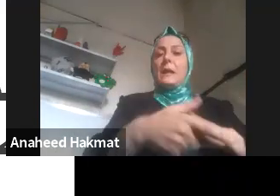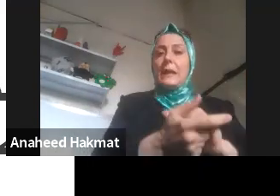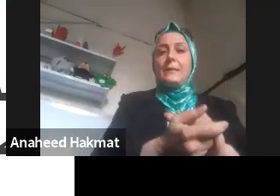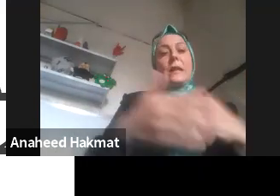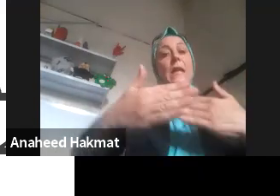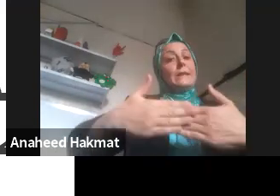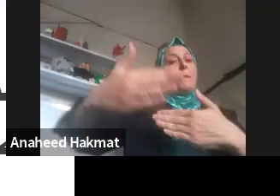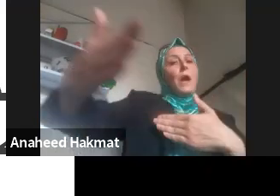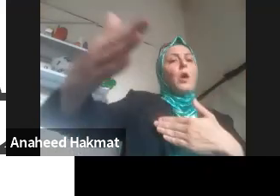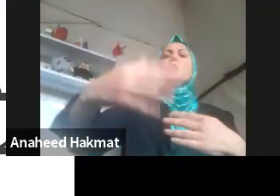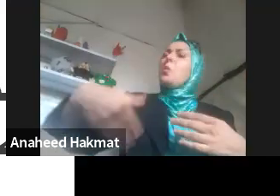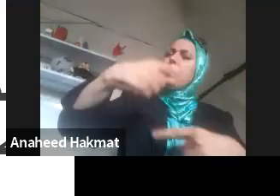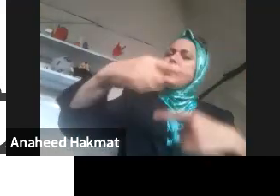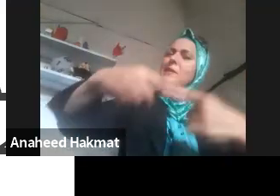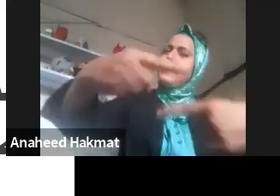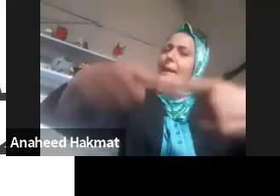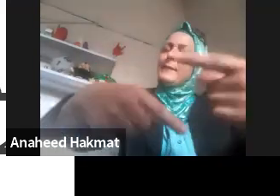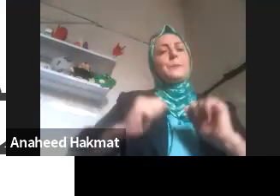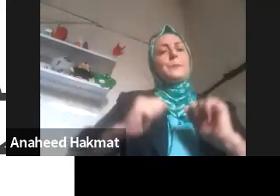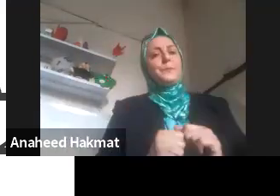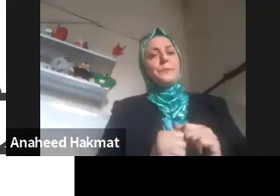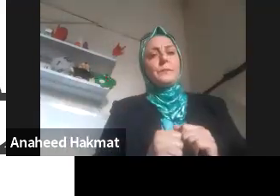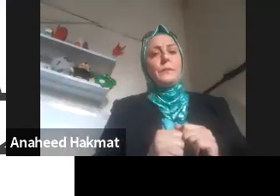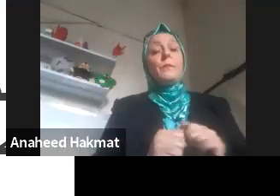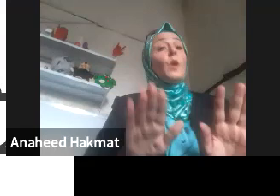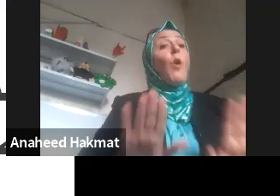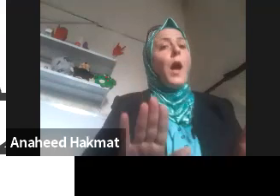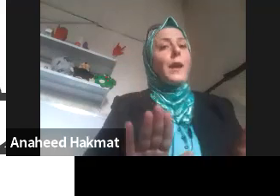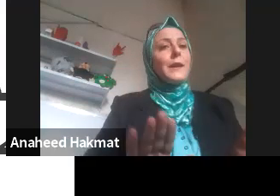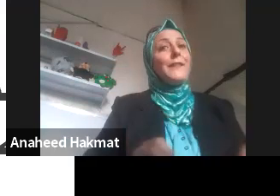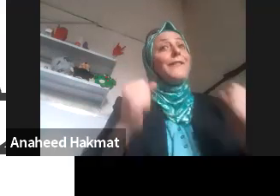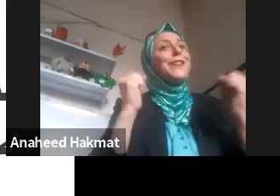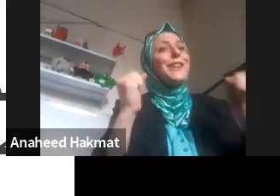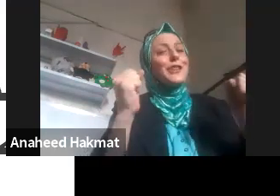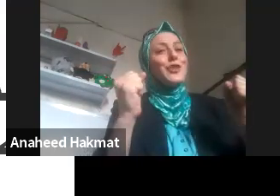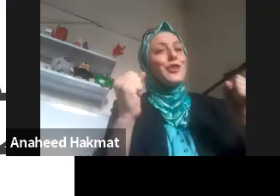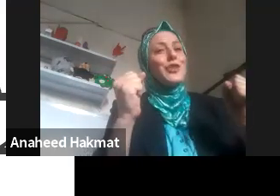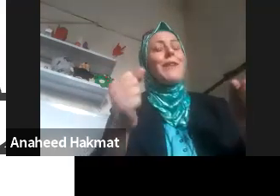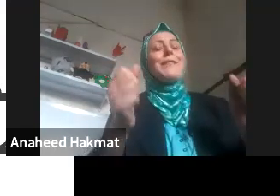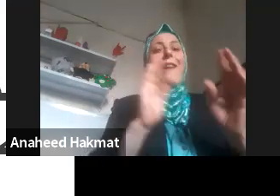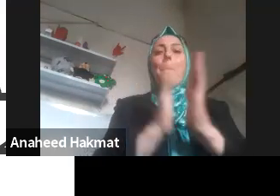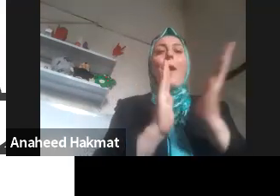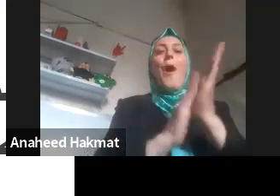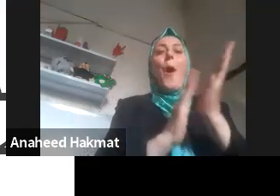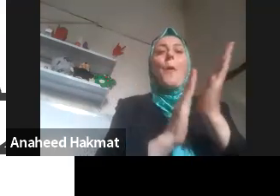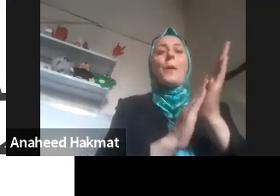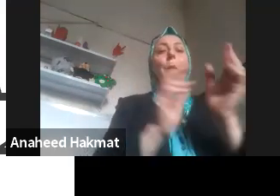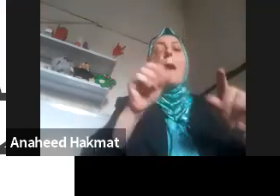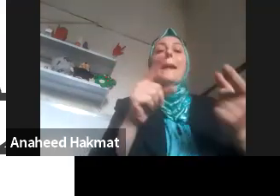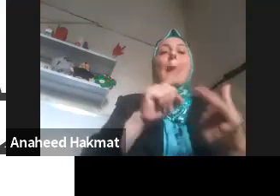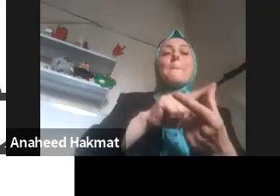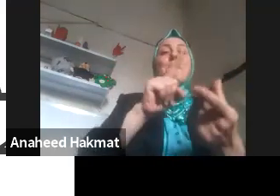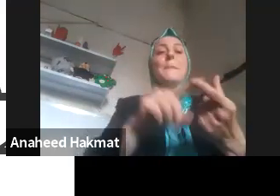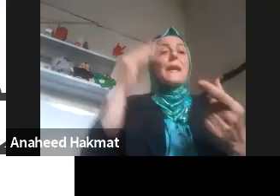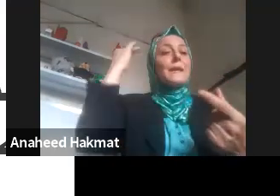وطبعا يكون في تشجيع لتقسيم الأدوار المتساوية بين الرجال والنساء، تثقيف الأطفال والشباب